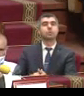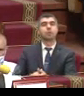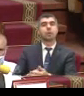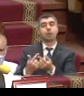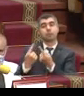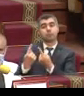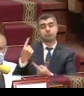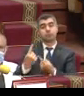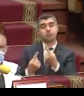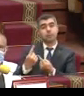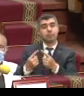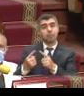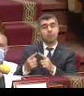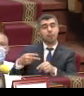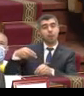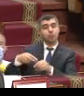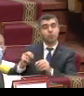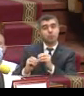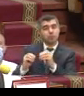أسعار المواد الأولية.